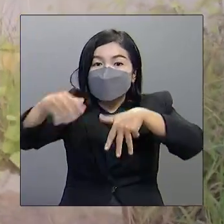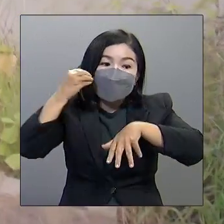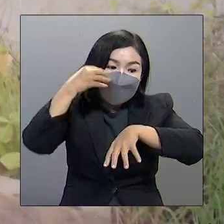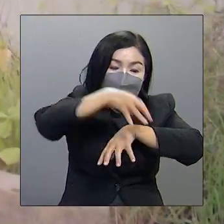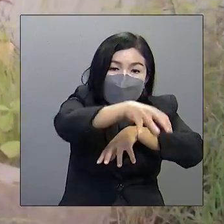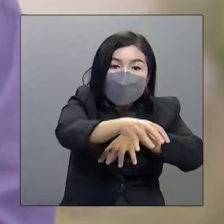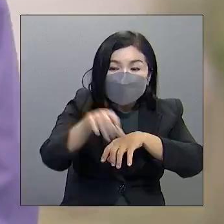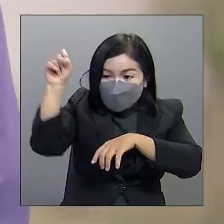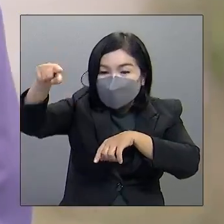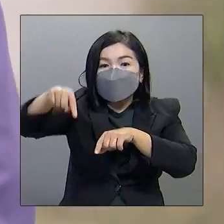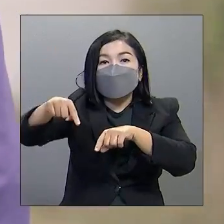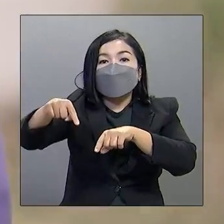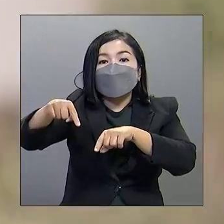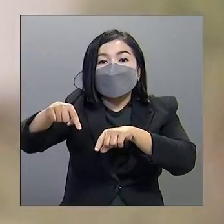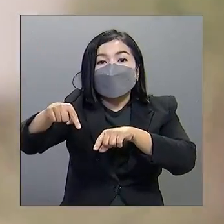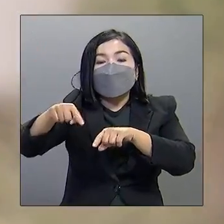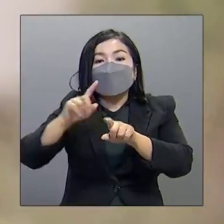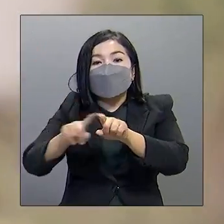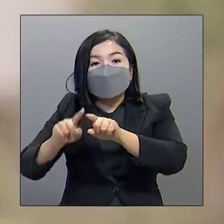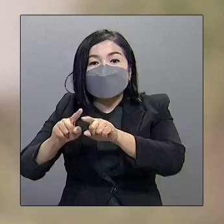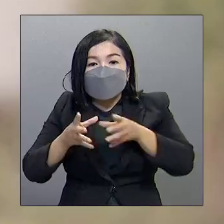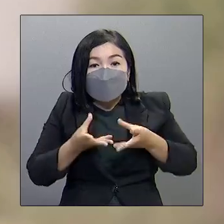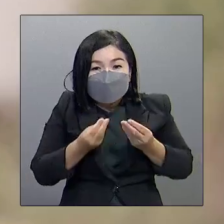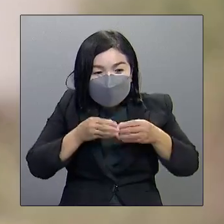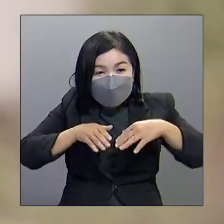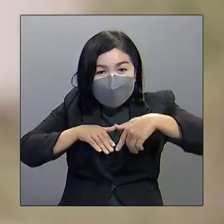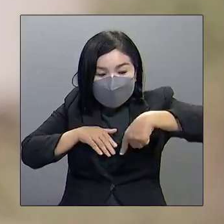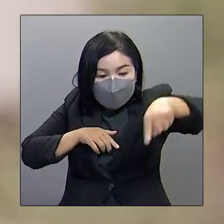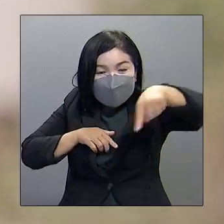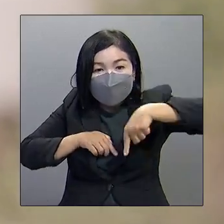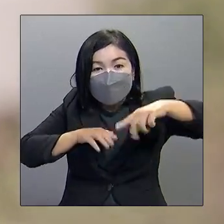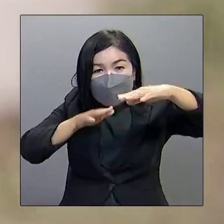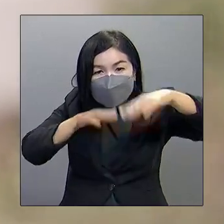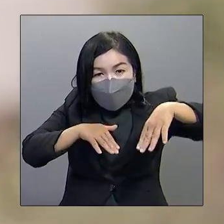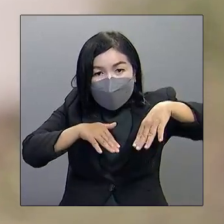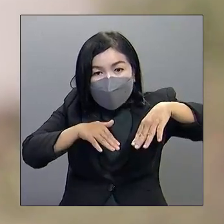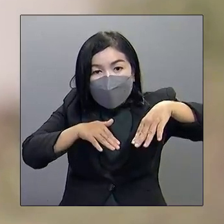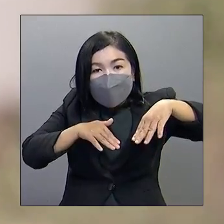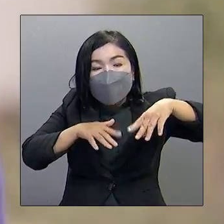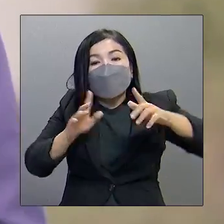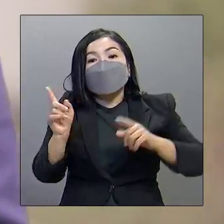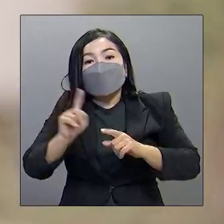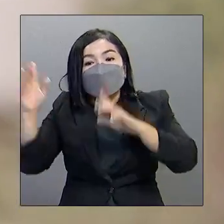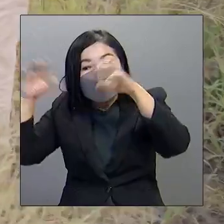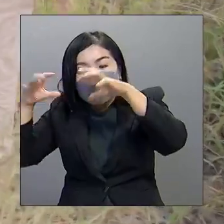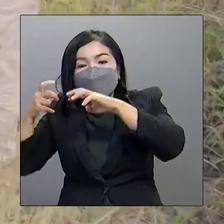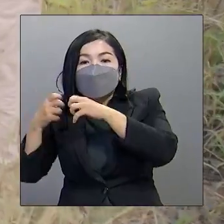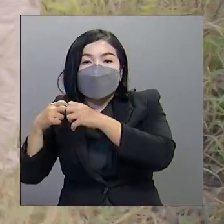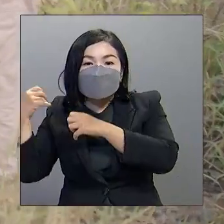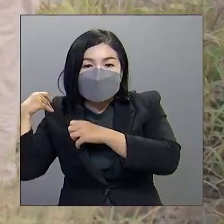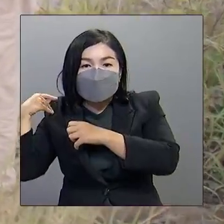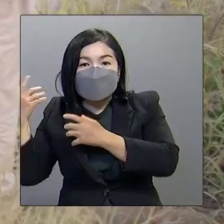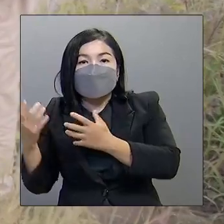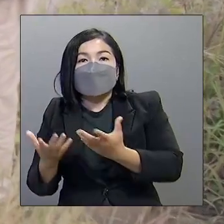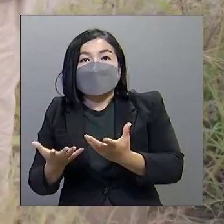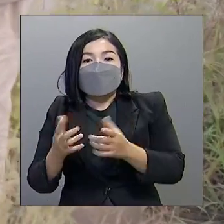ซีเรียสแล้วตอนนี้ซีเรียสแล้ว จุดที่เป็นคันซุดทั้งหมดแล้วก็ซีเรียสนะครับที่จะรองรับน้ำมาแล้วอาจจะมีปัญหาระบุ